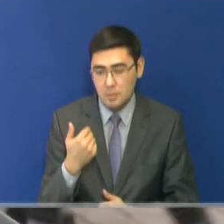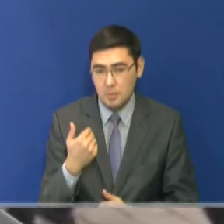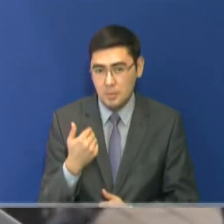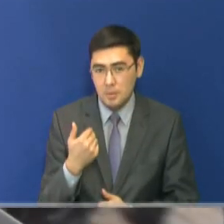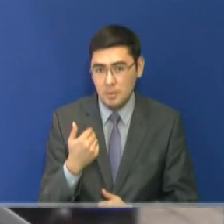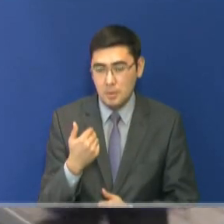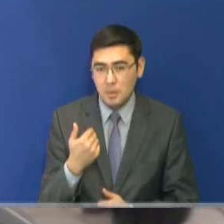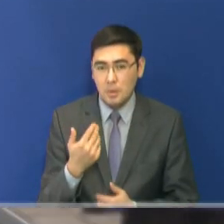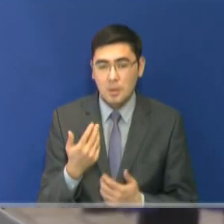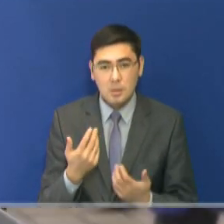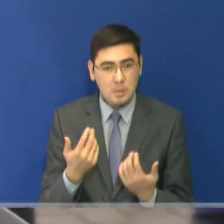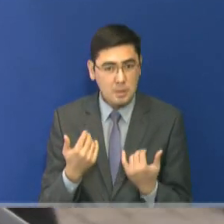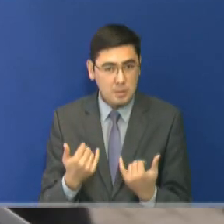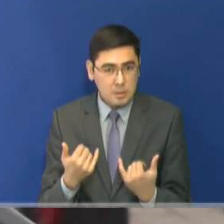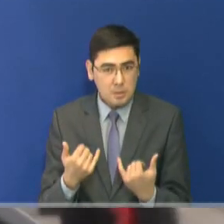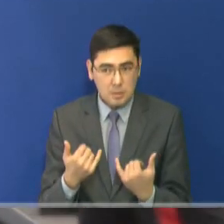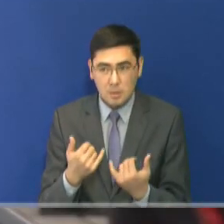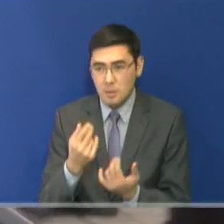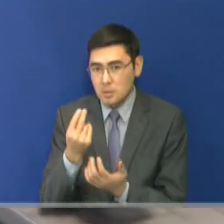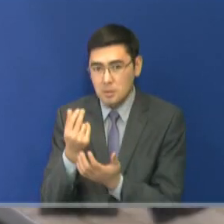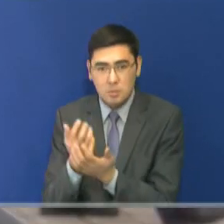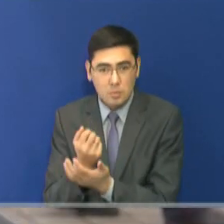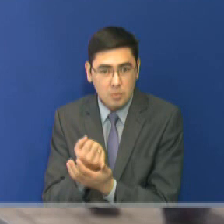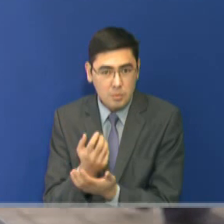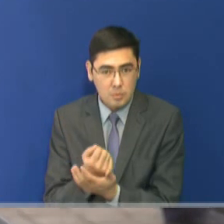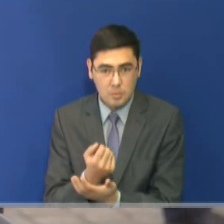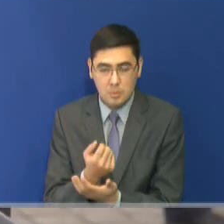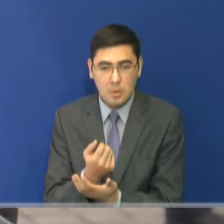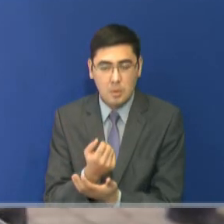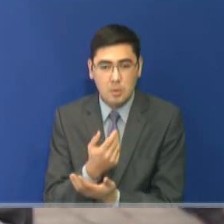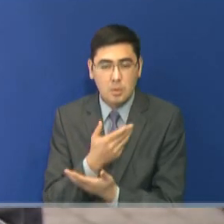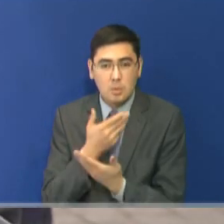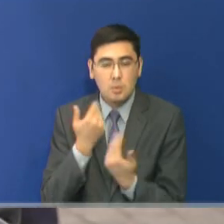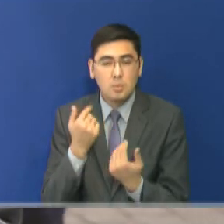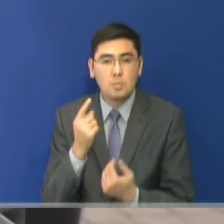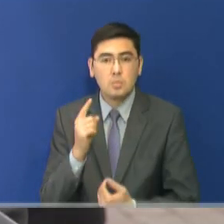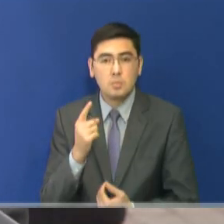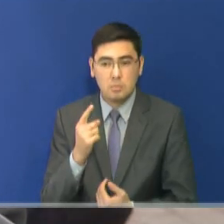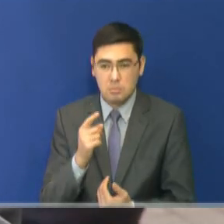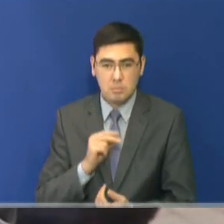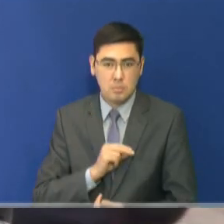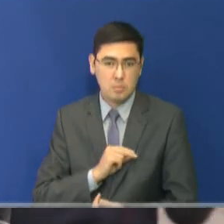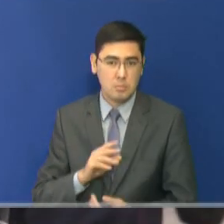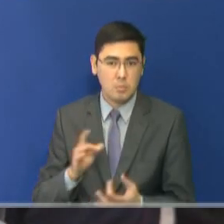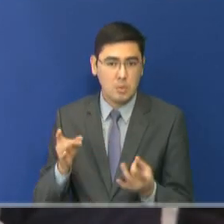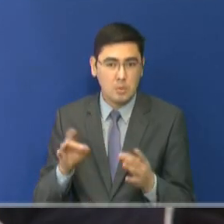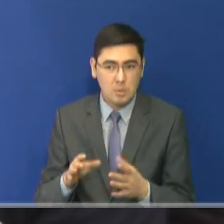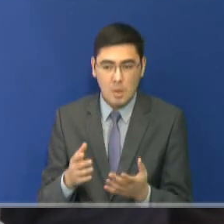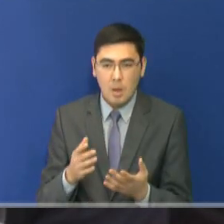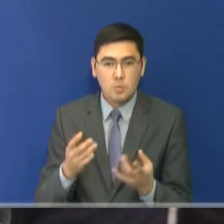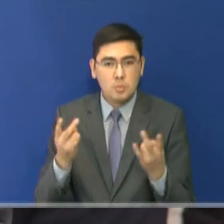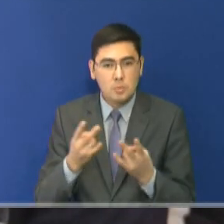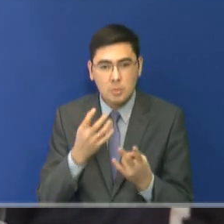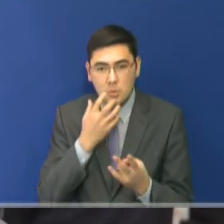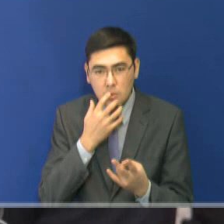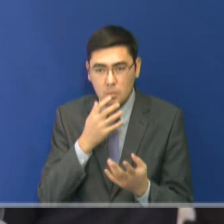Все мы сейчас безработные, у нас нет основного источника дохода, потому что мы не работаем. Необходимо оплачивать ком-услуги, отопление, кредиты,